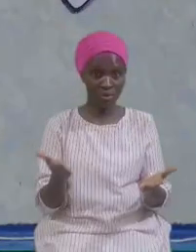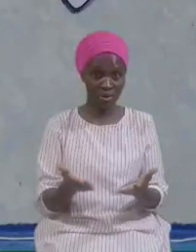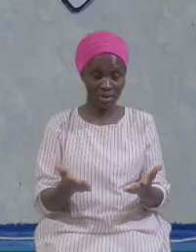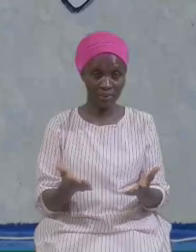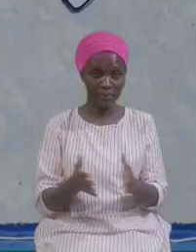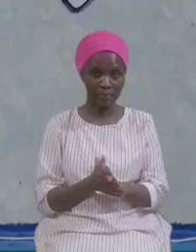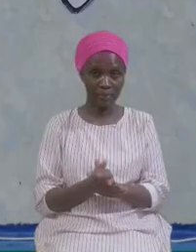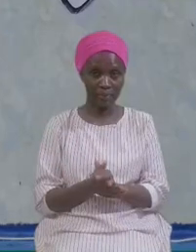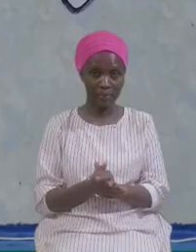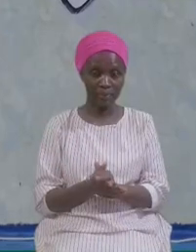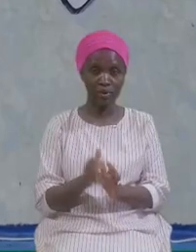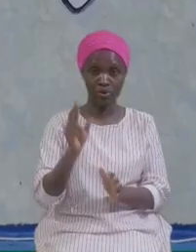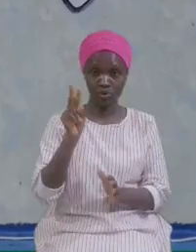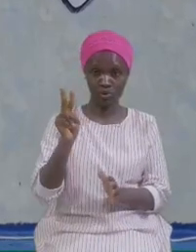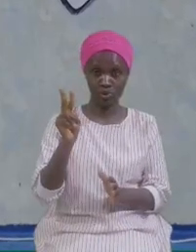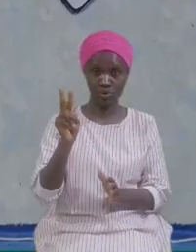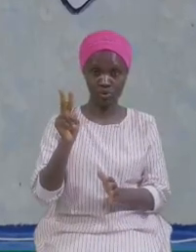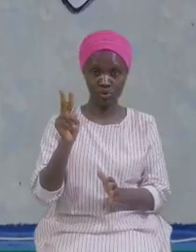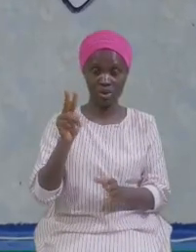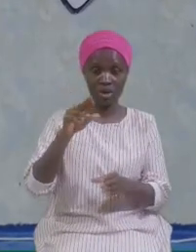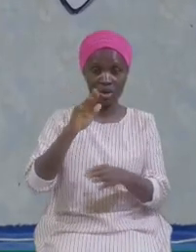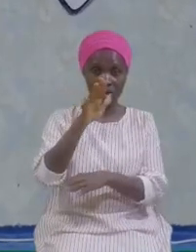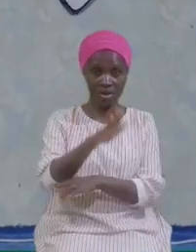Partout où vous êtes,